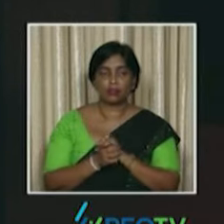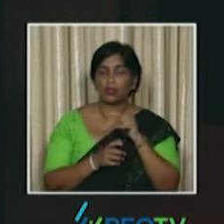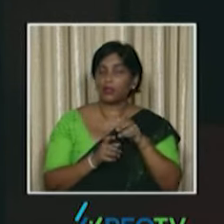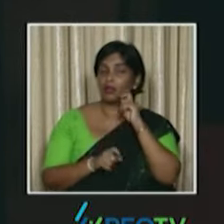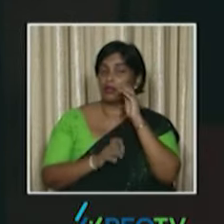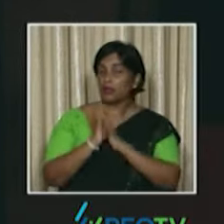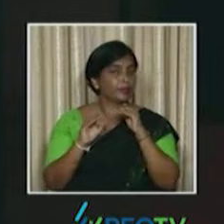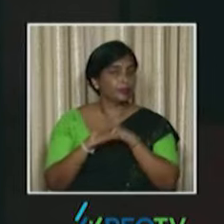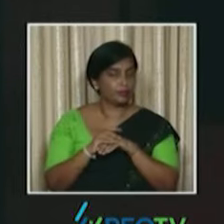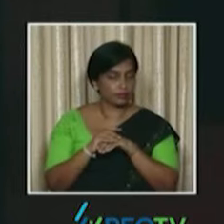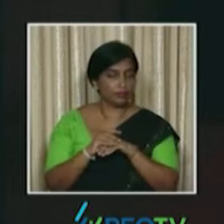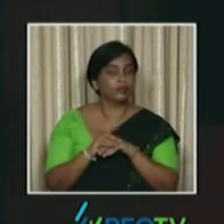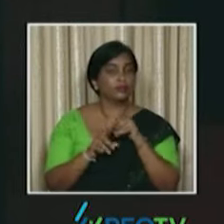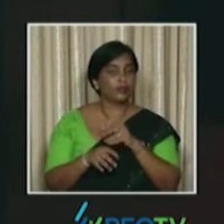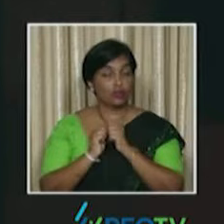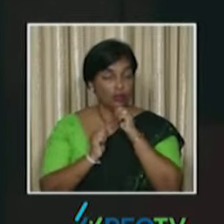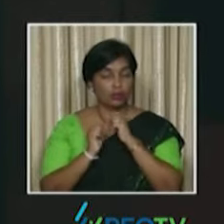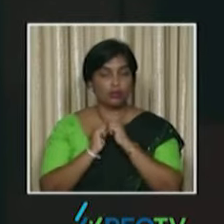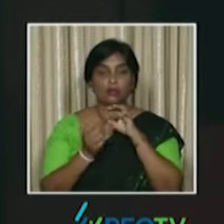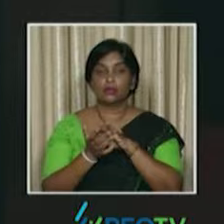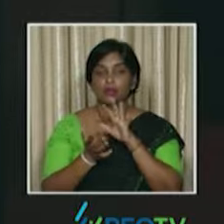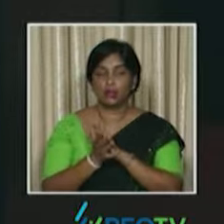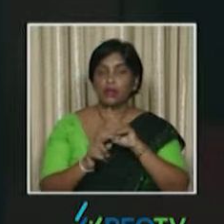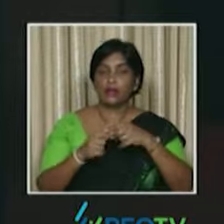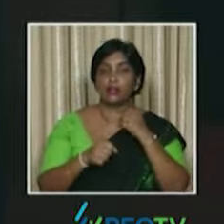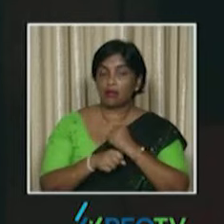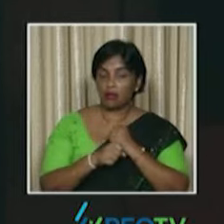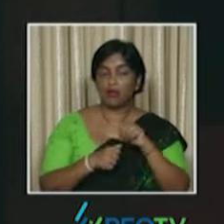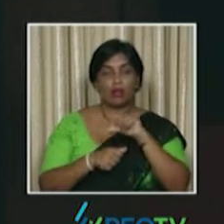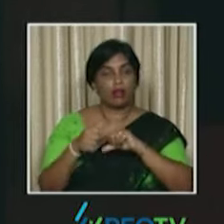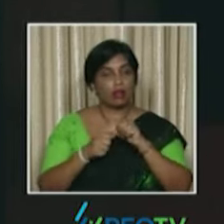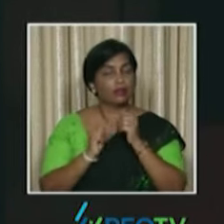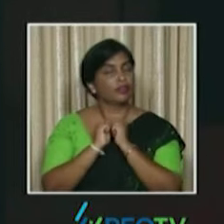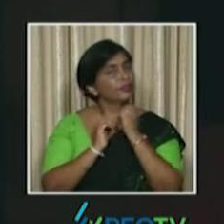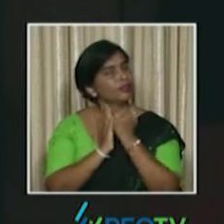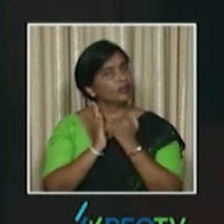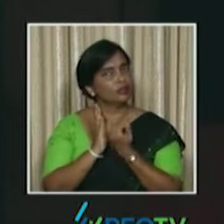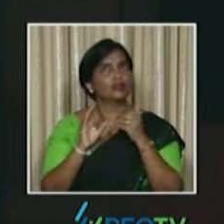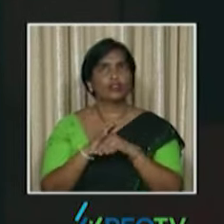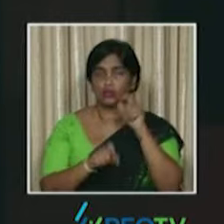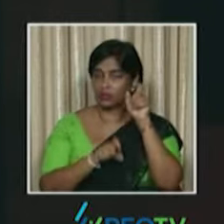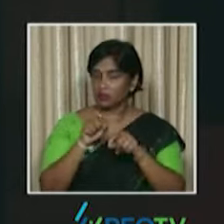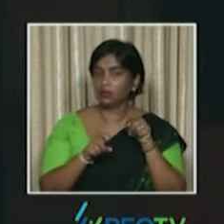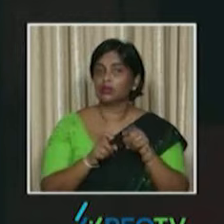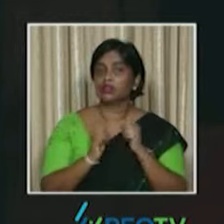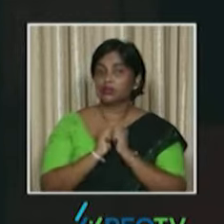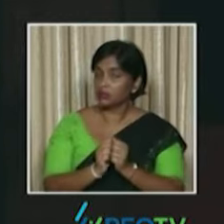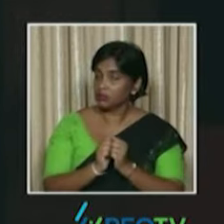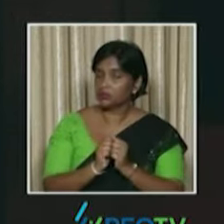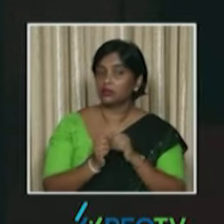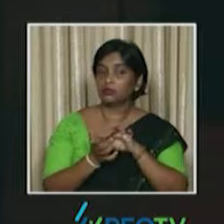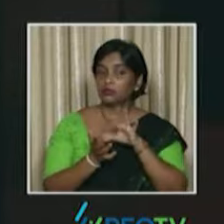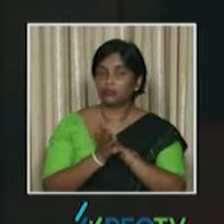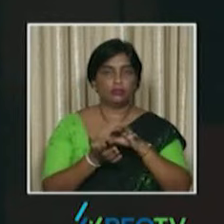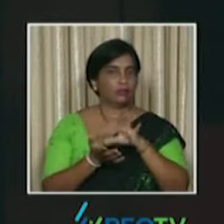මහජන නියෝජිතයෝ නැති වුණත් ඒ අවශ්‍ය කටයුතු කරනවා විවිධ රජයේ ආයතනවල විවිධ වැඩසටහන් නැත්තේ බඳවාගත් සේවකකින් සේවා මේ